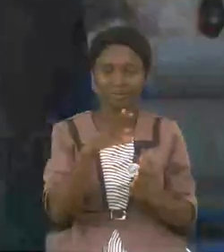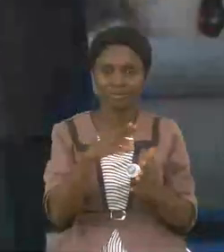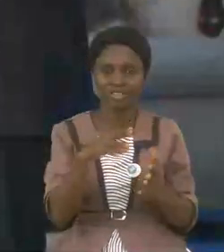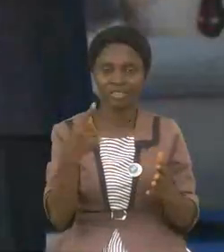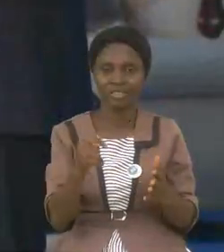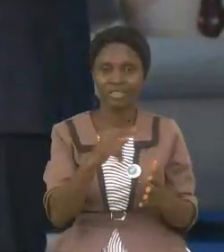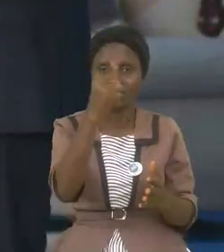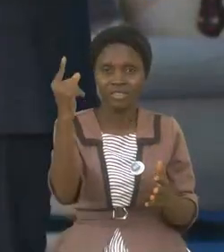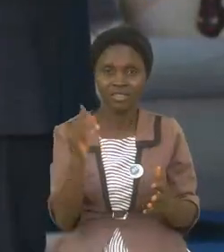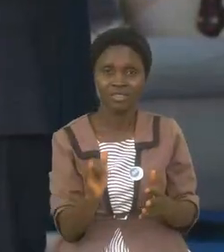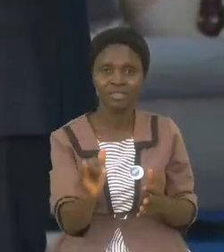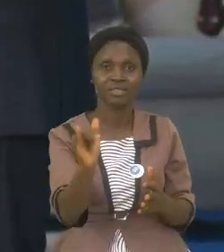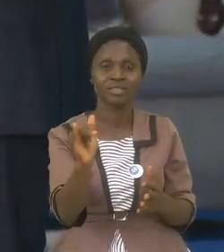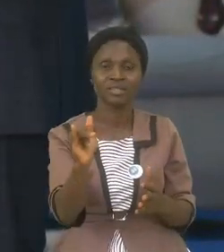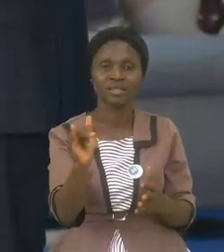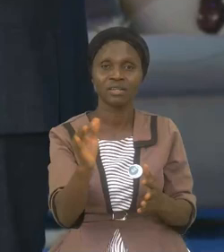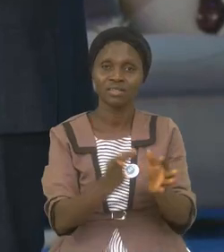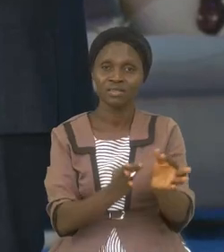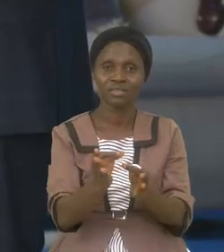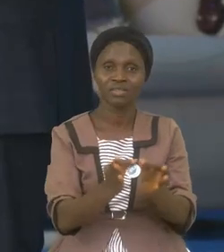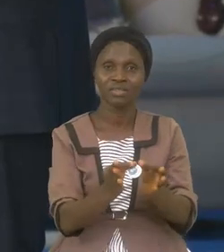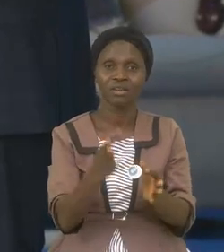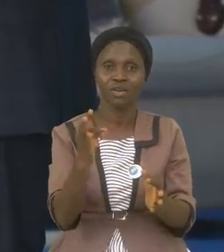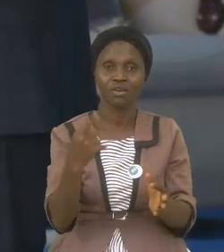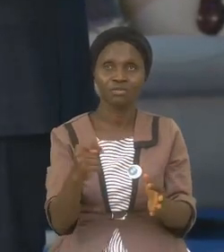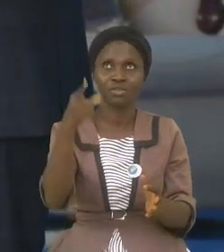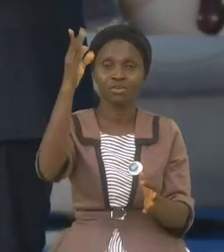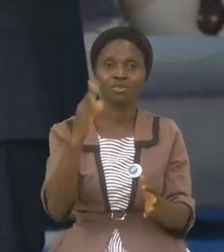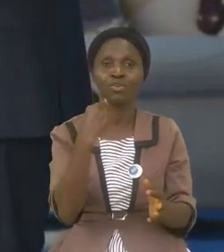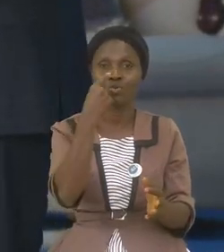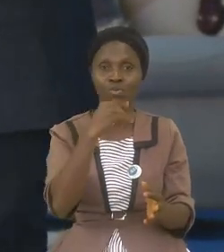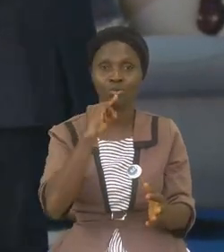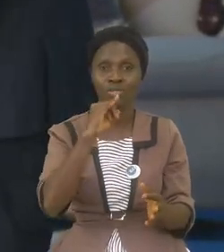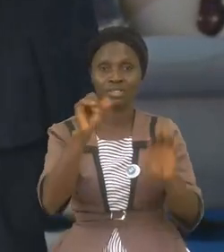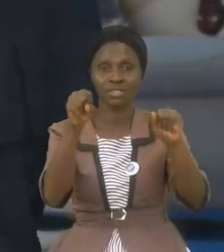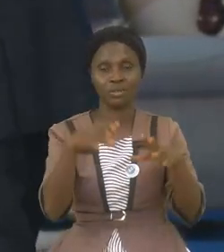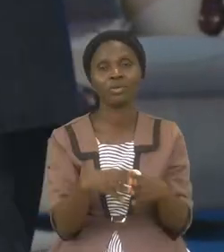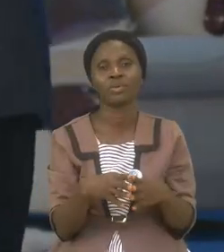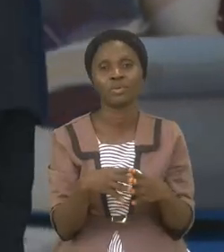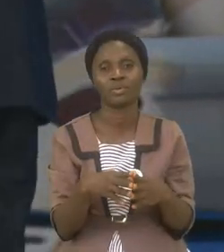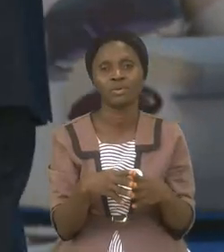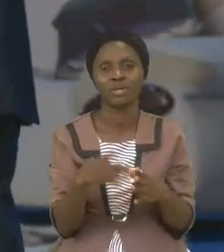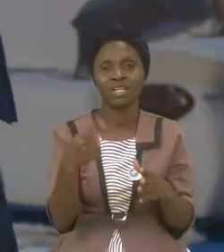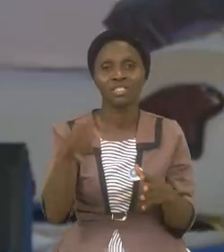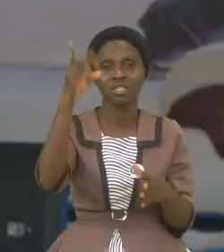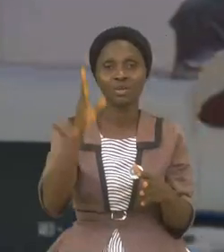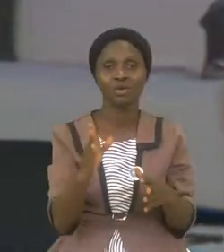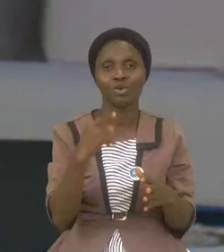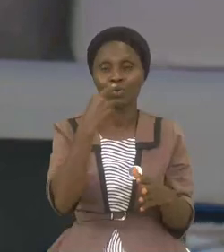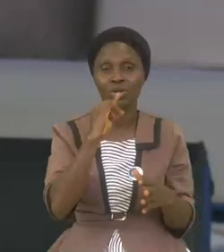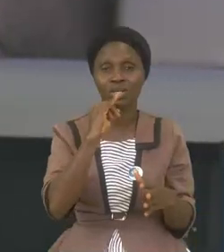la troisième partie ici. Nous allons voir la description éternelle du Dieu qui